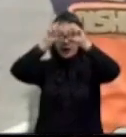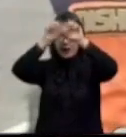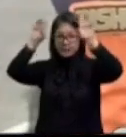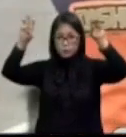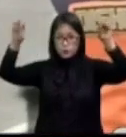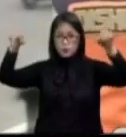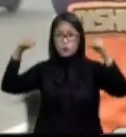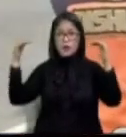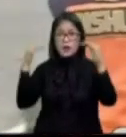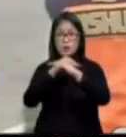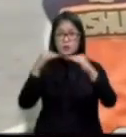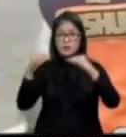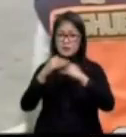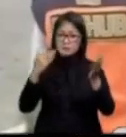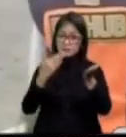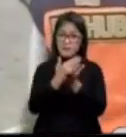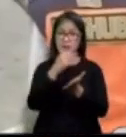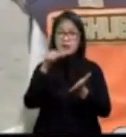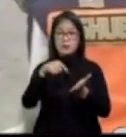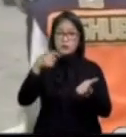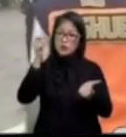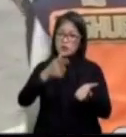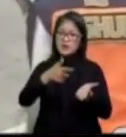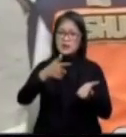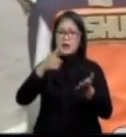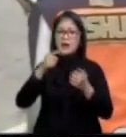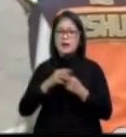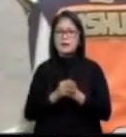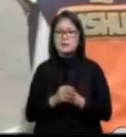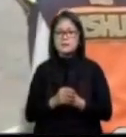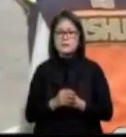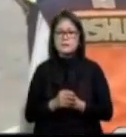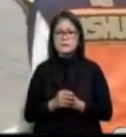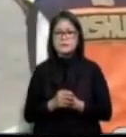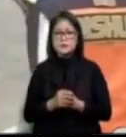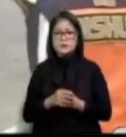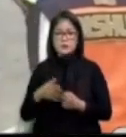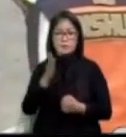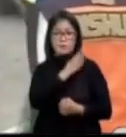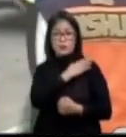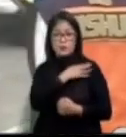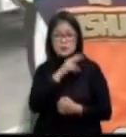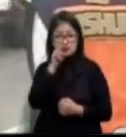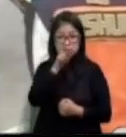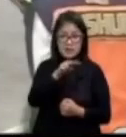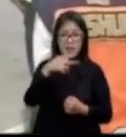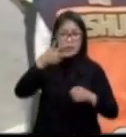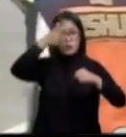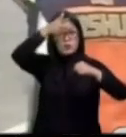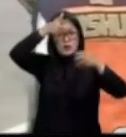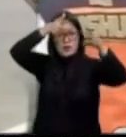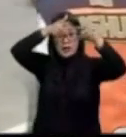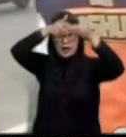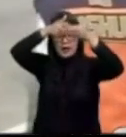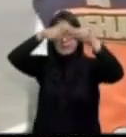sendiri, karena di Jalan Sudirman Tamrin ini kan ada etle, kemudian ada tilang manual juga. Nah, nanti apabila ada